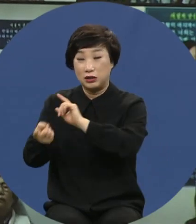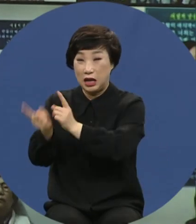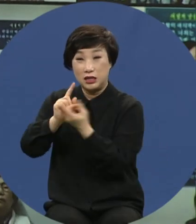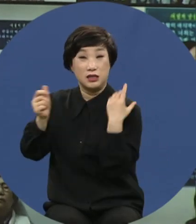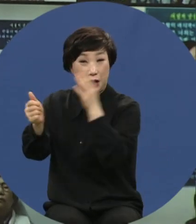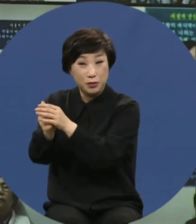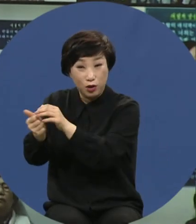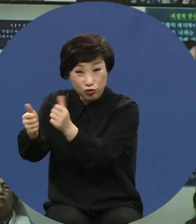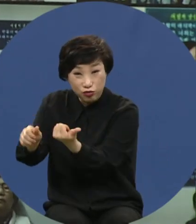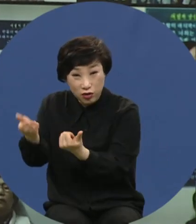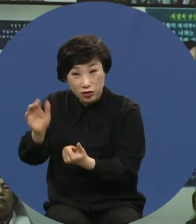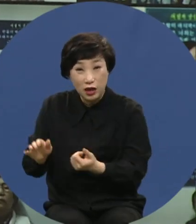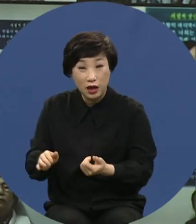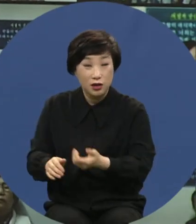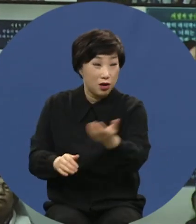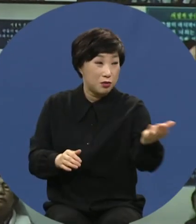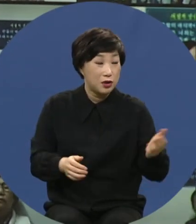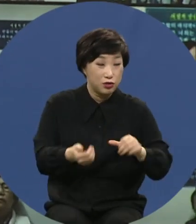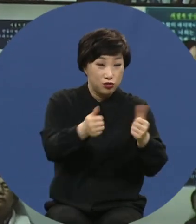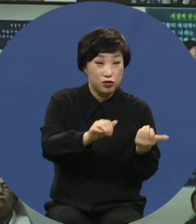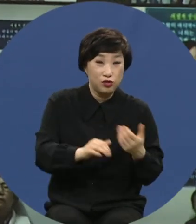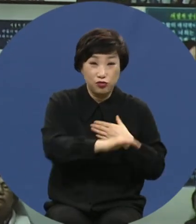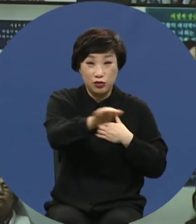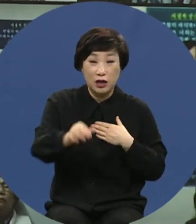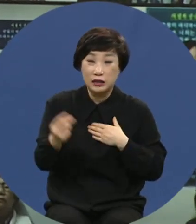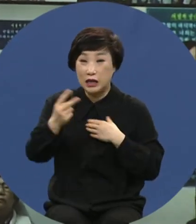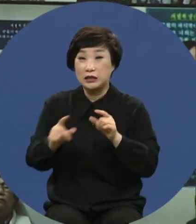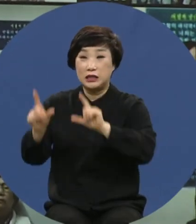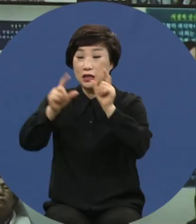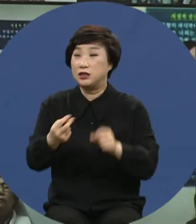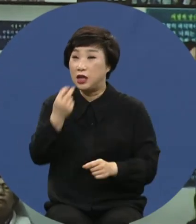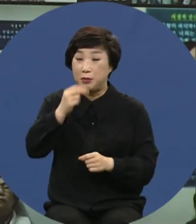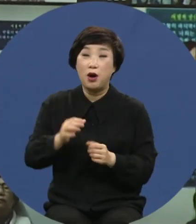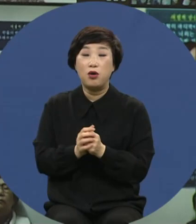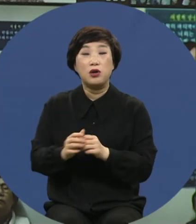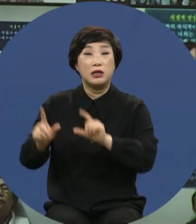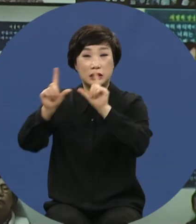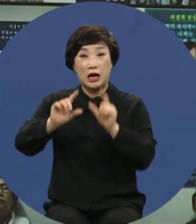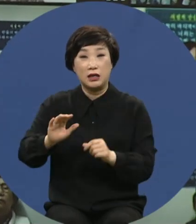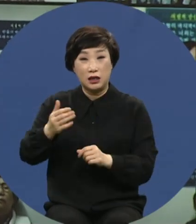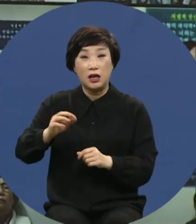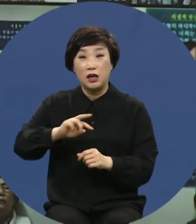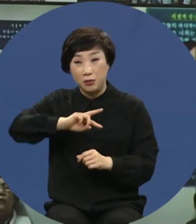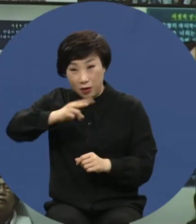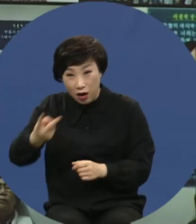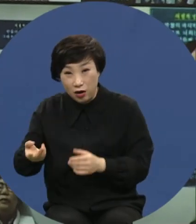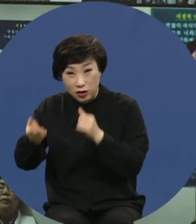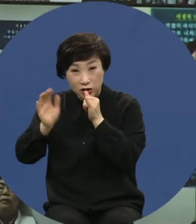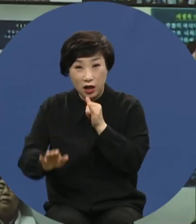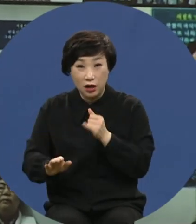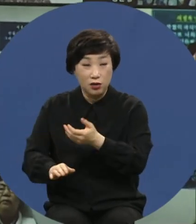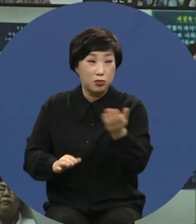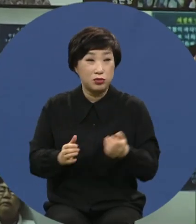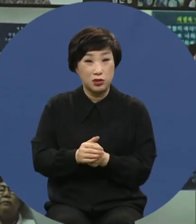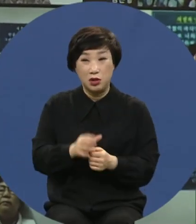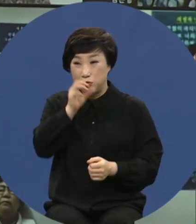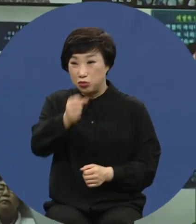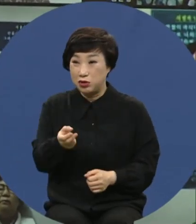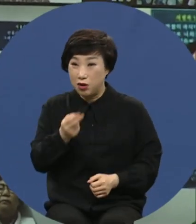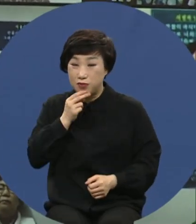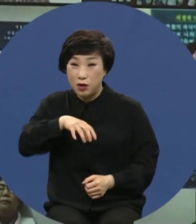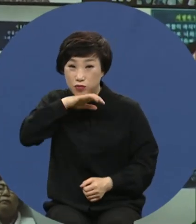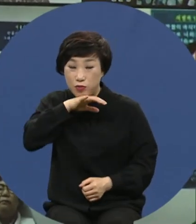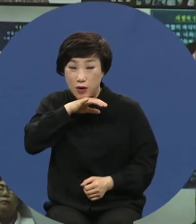죽은 자가 다시 일어난 생명으로 살라고 죽으셨는데 되는 게 없다니. 이보다 정말로